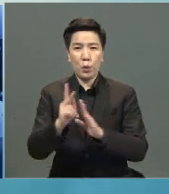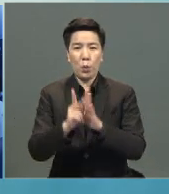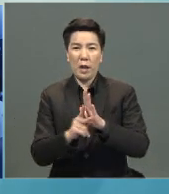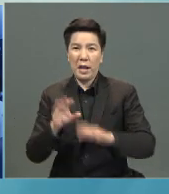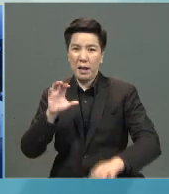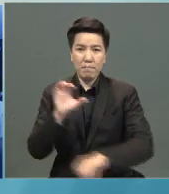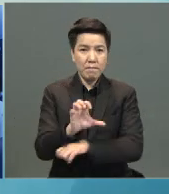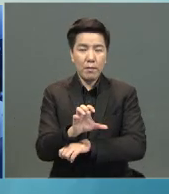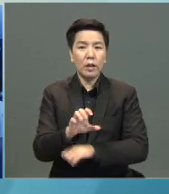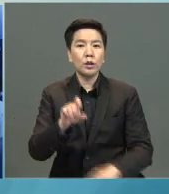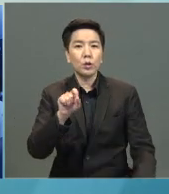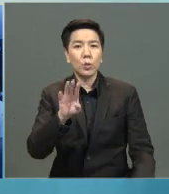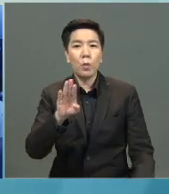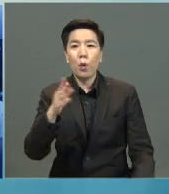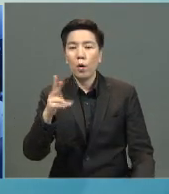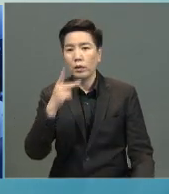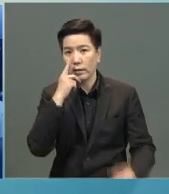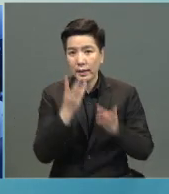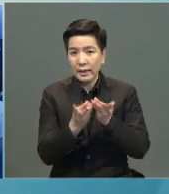ออกมาก็ตามนะครับเป็นไปได้นะครับซึ่งน่าภูมิใจครับประเทศเรานะครับมาตรการที่เป็นมาตรการคุมเข้มของทางศปภ.5